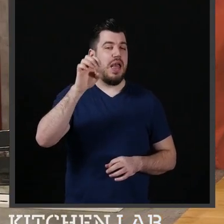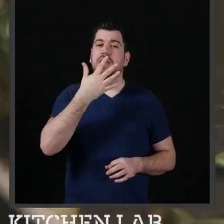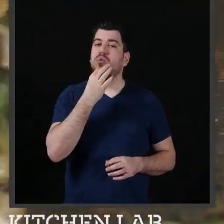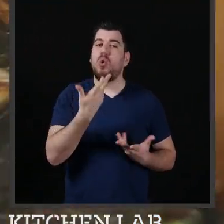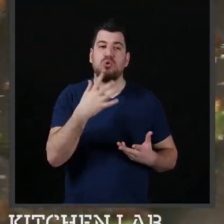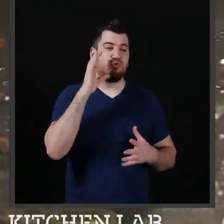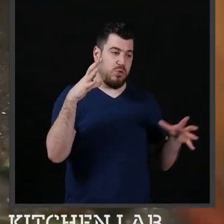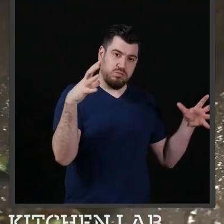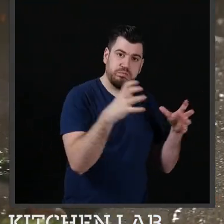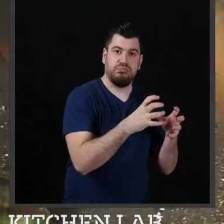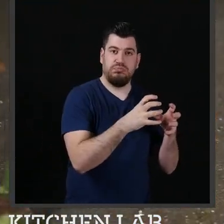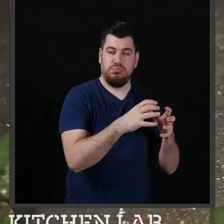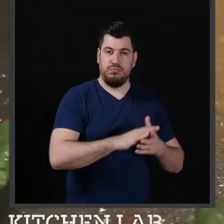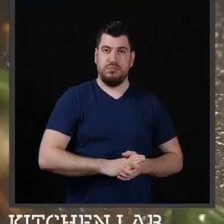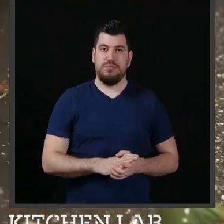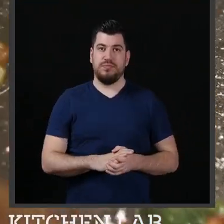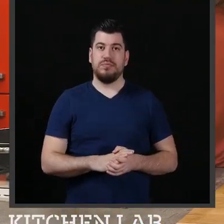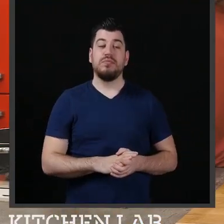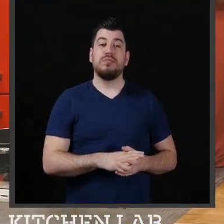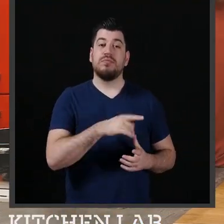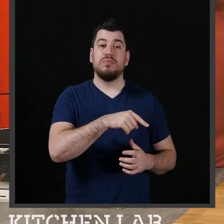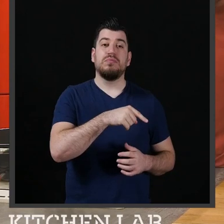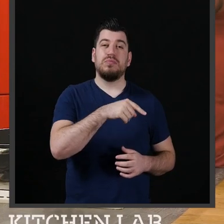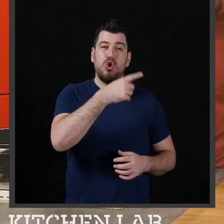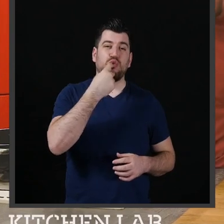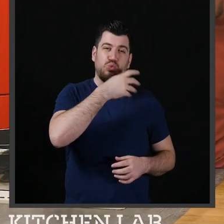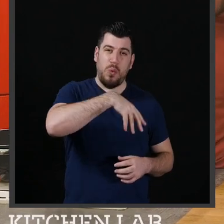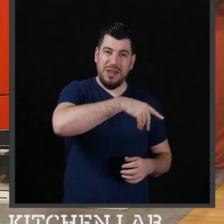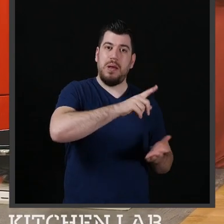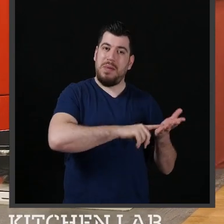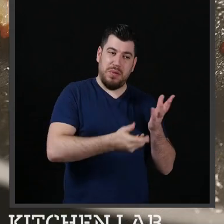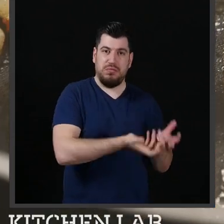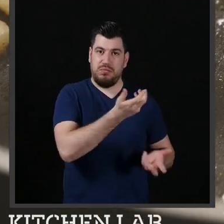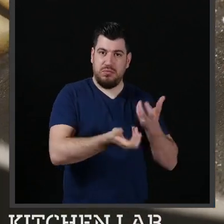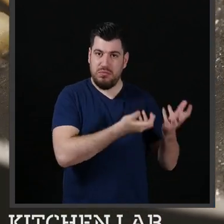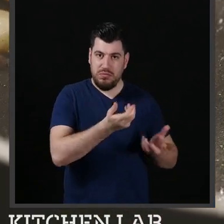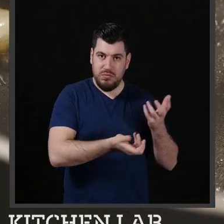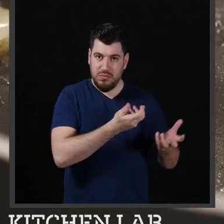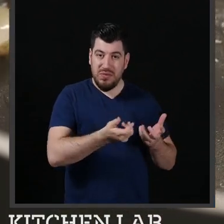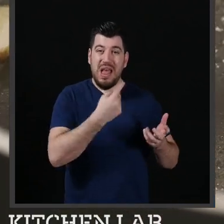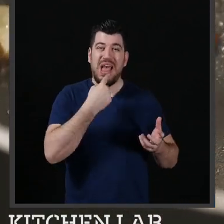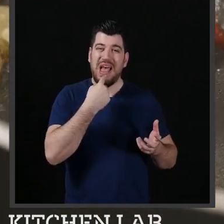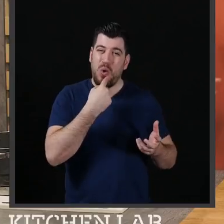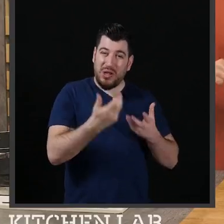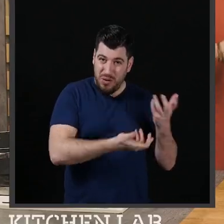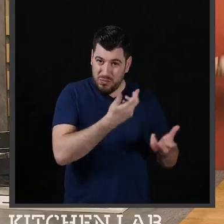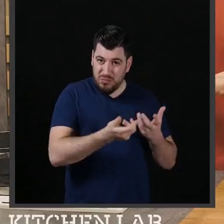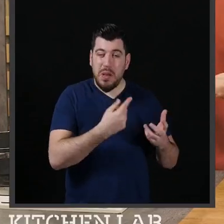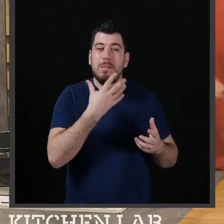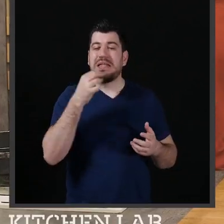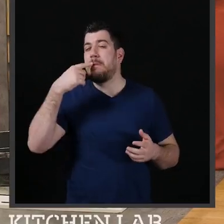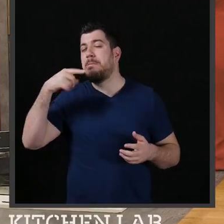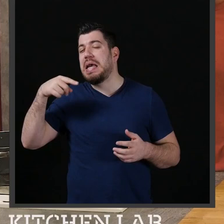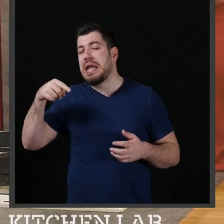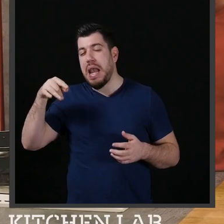μας. Ο πελτέ ντομάτας πρέπει οπωσδήποτε να σουταριστεί, γιατί όταν σουτάρουμε τον πελτέ, φεύγει η πικρίλα που έχει και ουσιαστικά